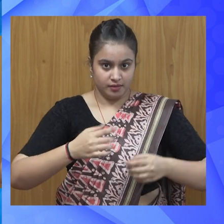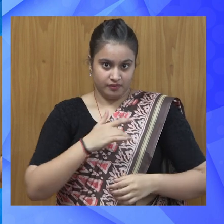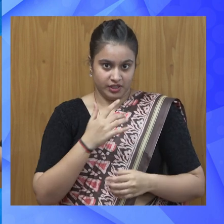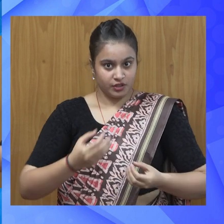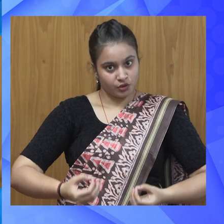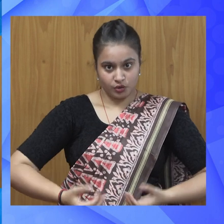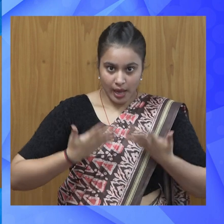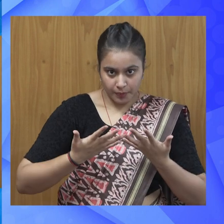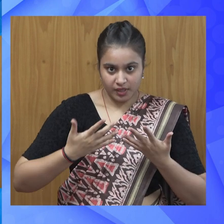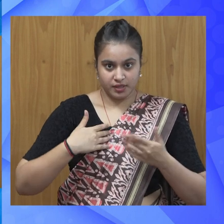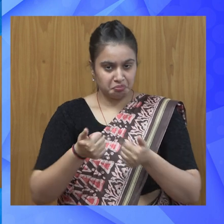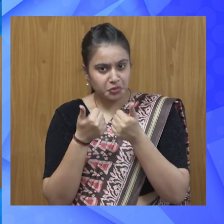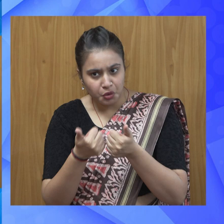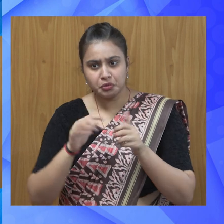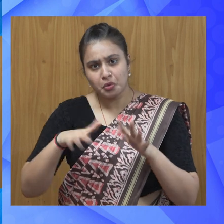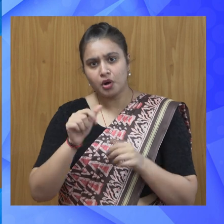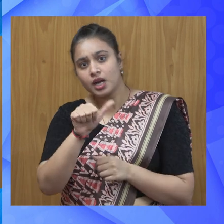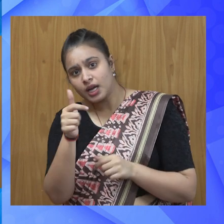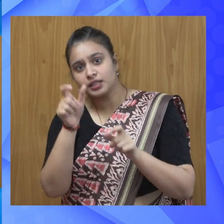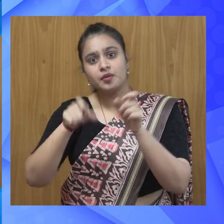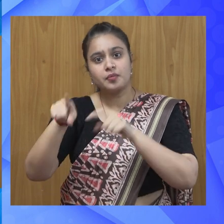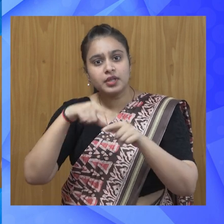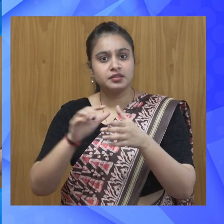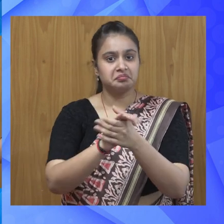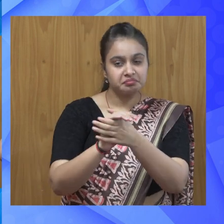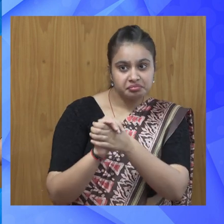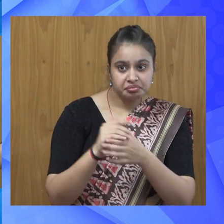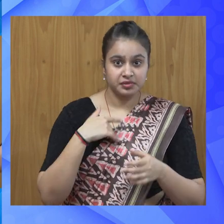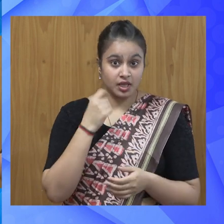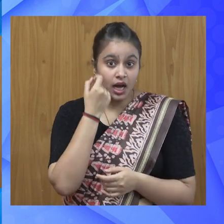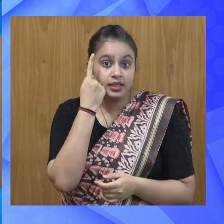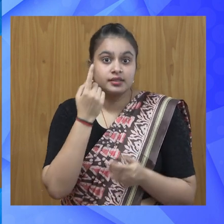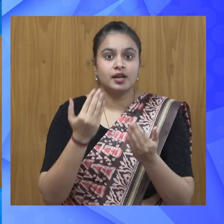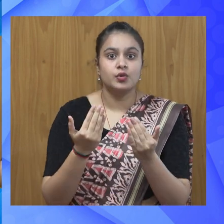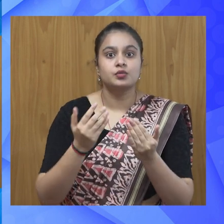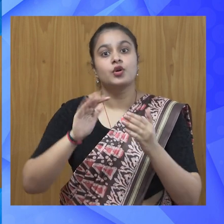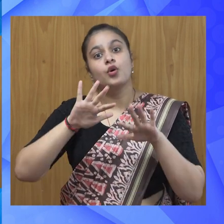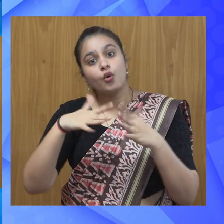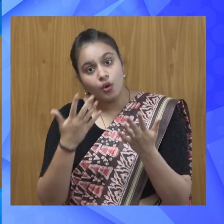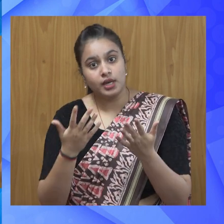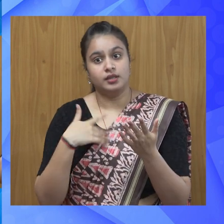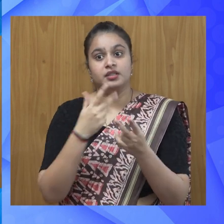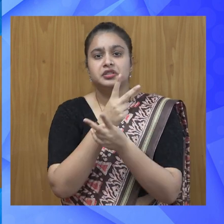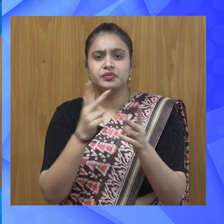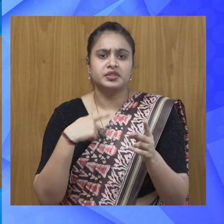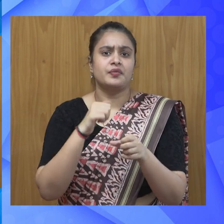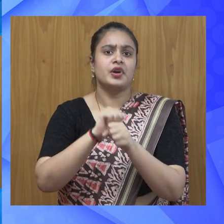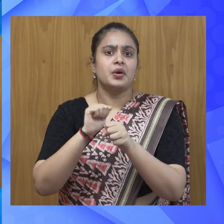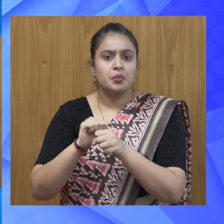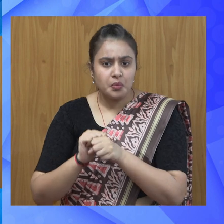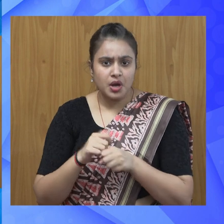और एक दूसरे को समझने की कोशिश करें और एक जो मजेदार और अर्थपूर्ण गतिविधियों में भाग